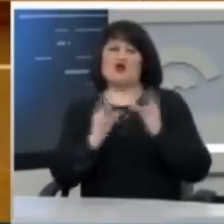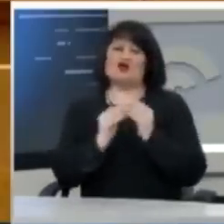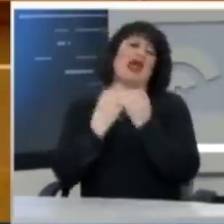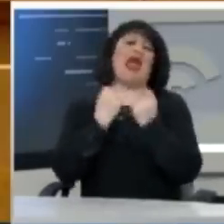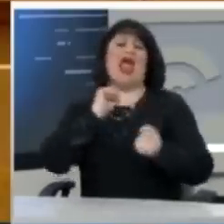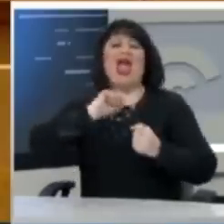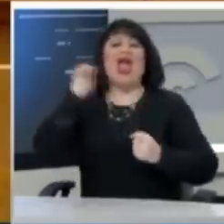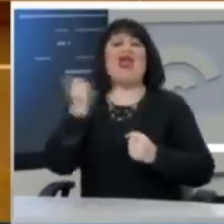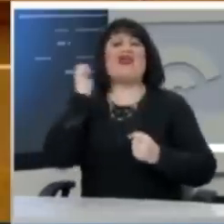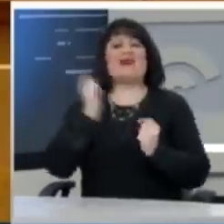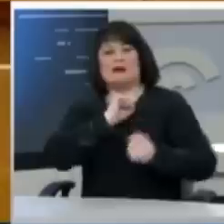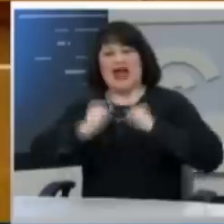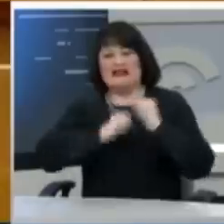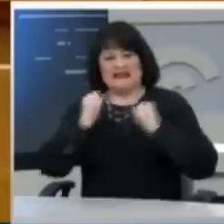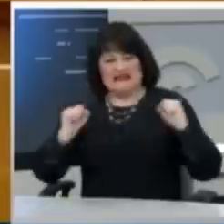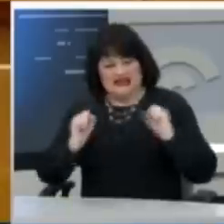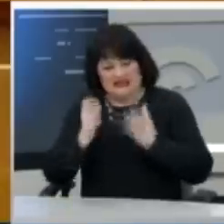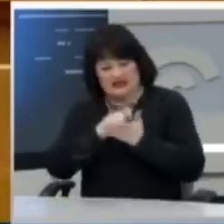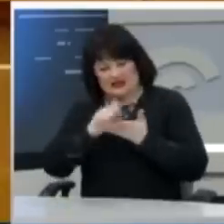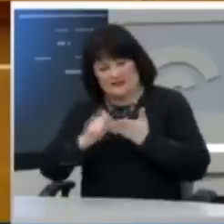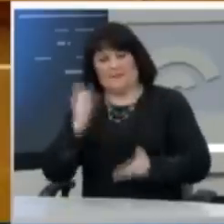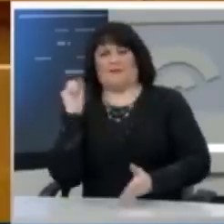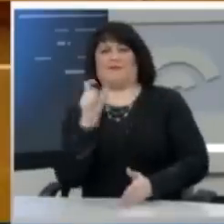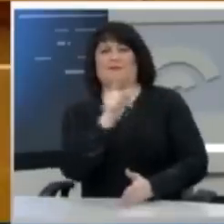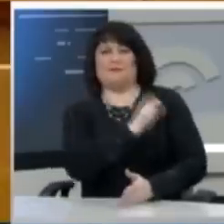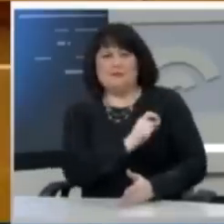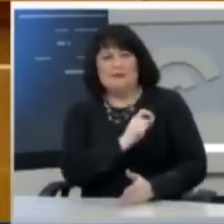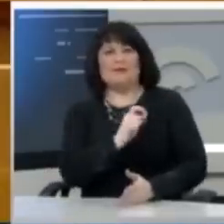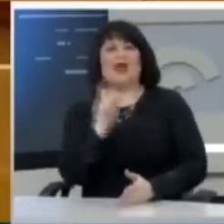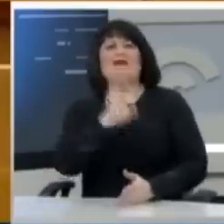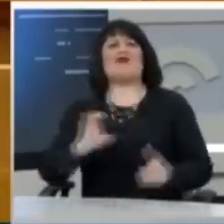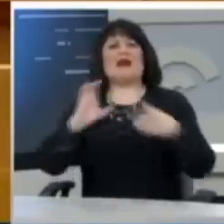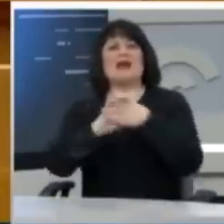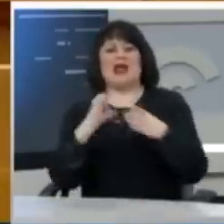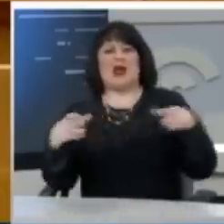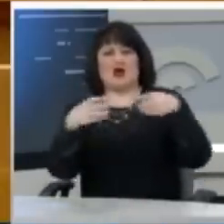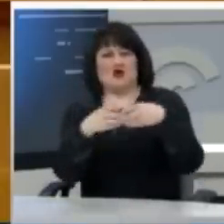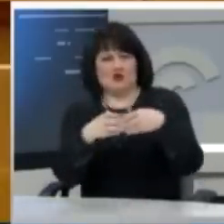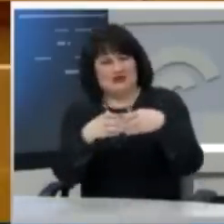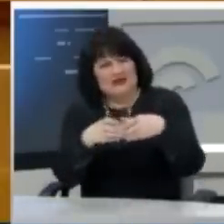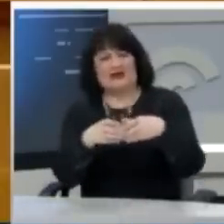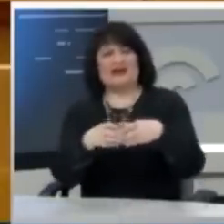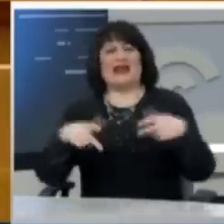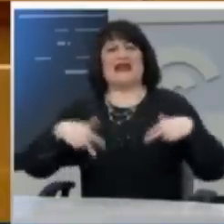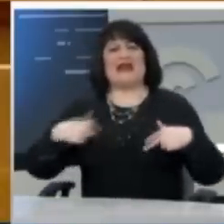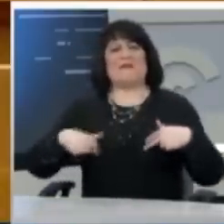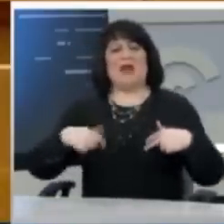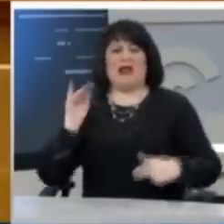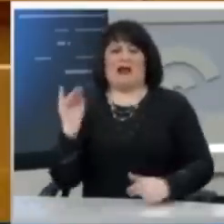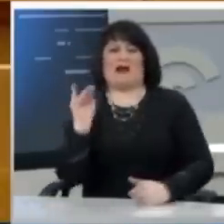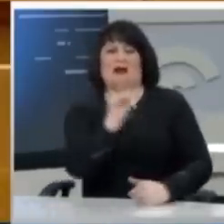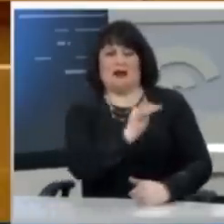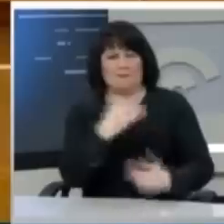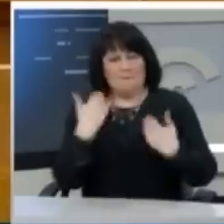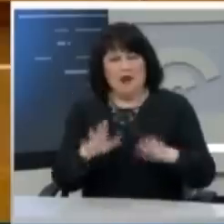Αντίστασης προς τη Σύνοδο Κορυφής της Ευρωπαϊκής Ένωσης και τις μόνιμες αντιπροσωπείες των κρατών μελών της, προς